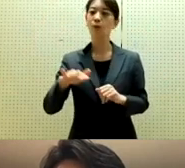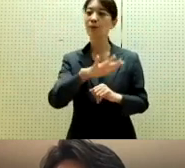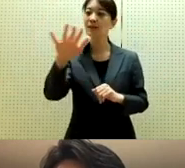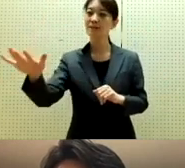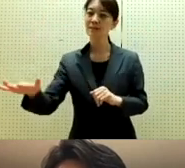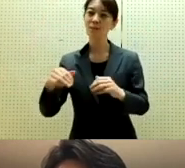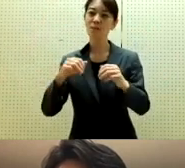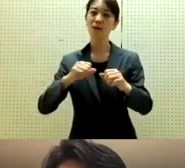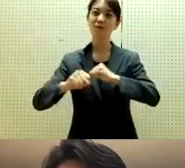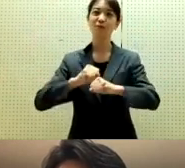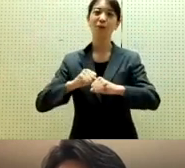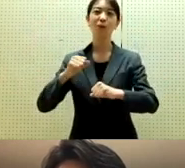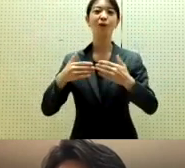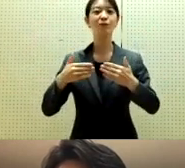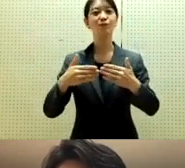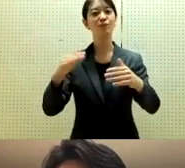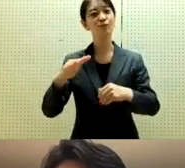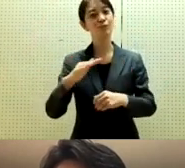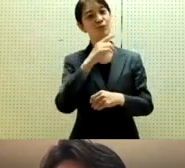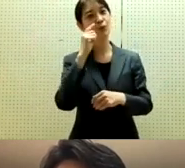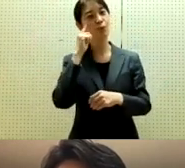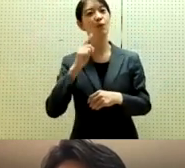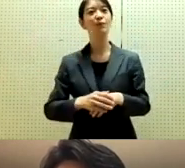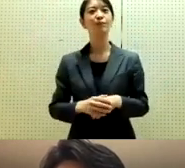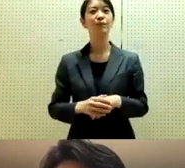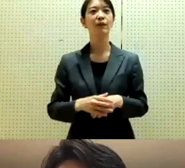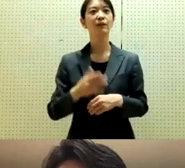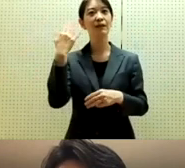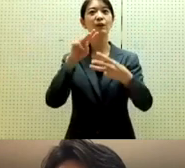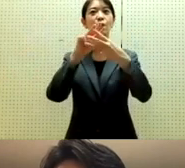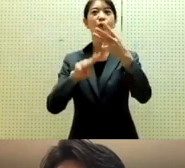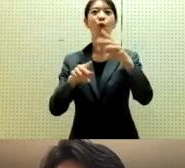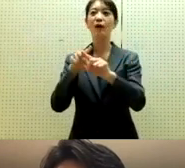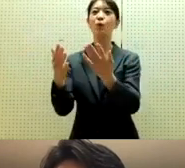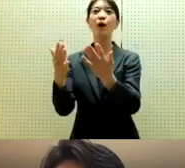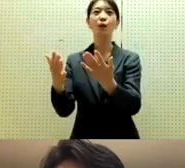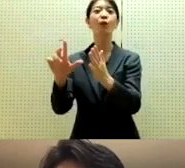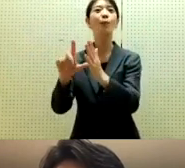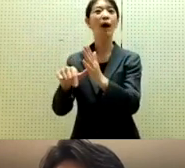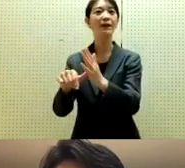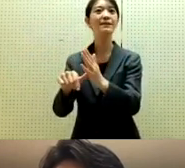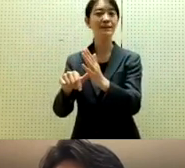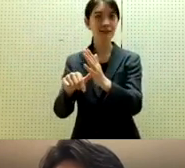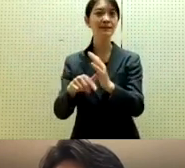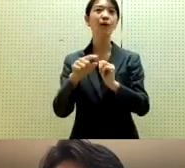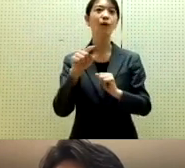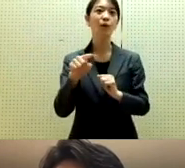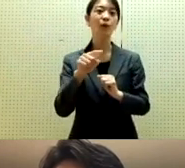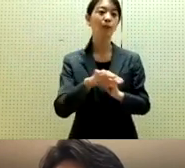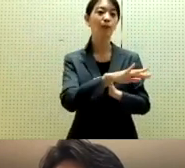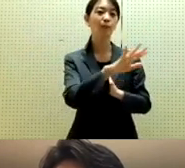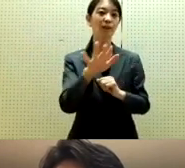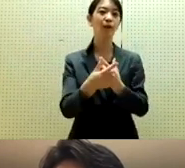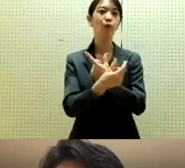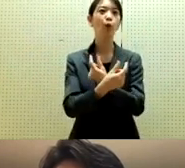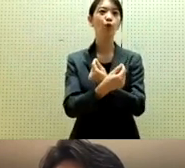と思うんですが、洋画賞の場合だとやっぱりコンテンツ作ってそれを共有してで思いを共有するようなことを2年